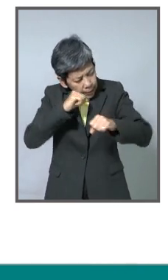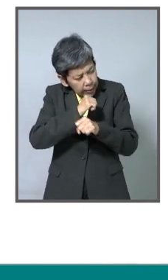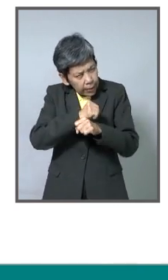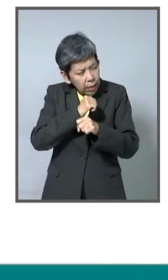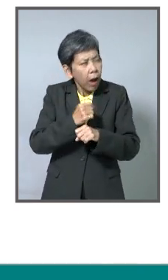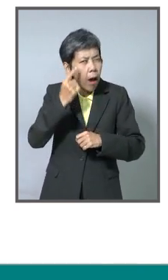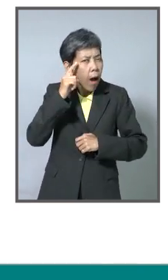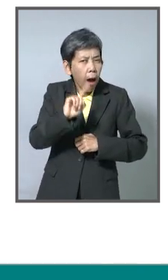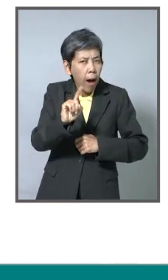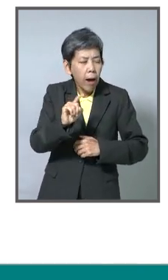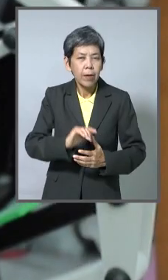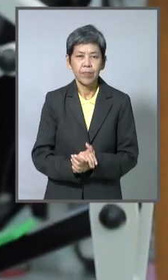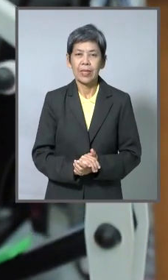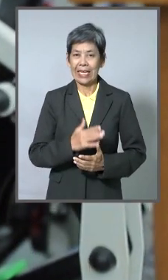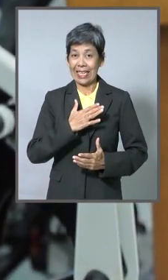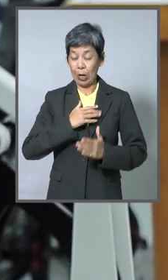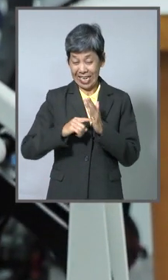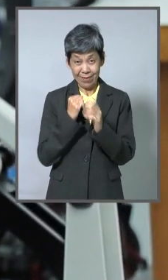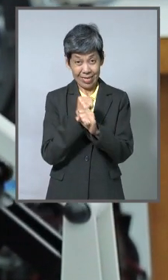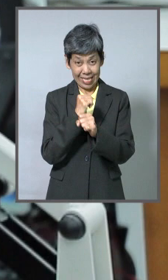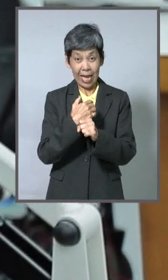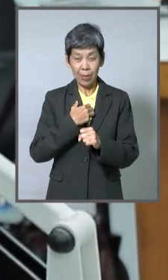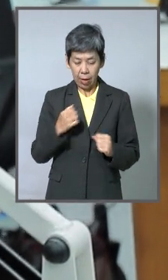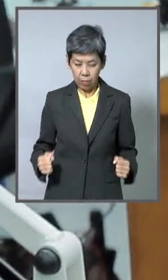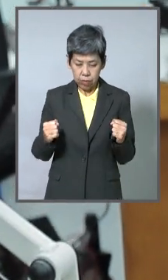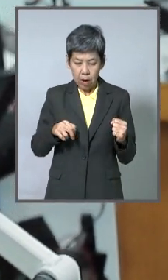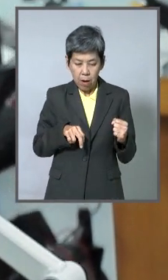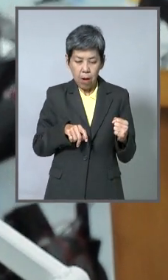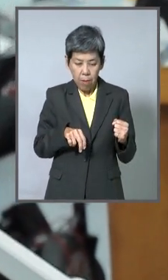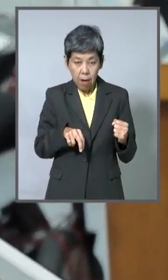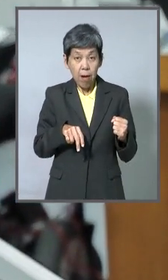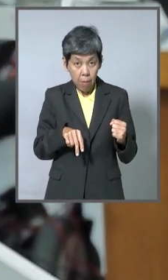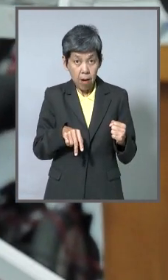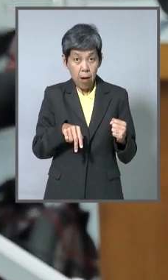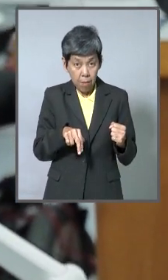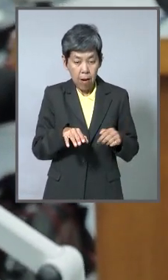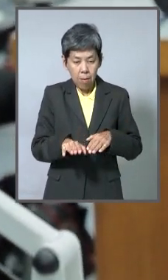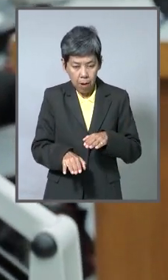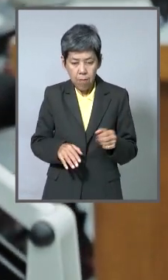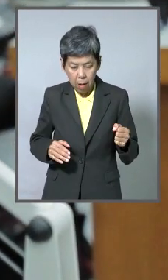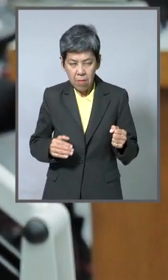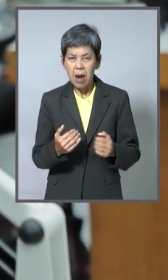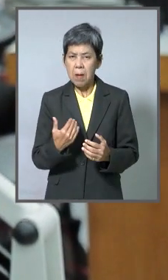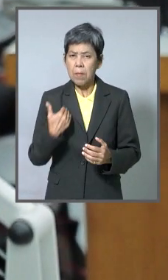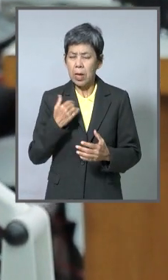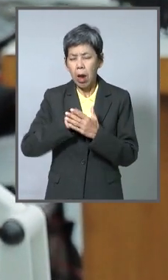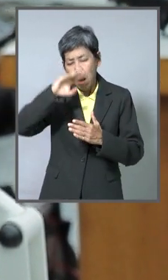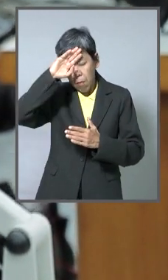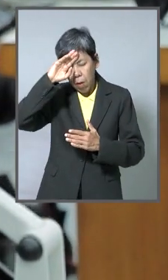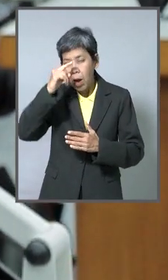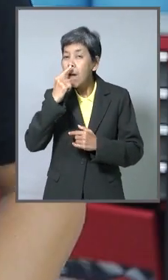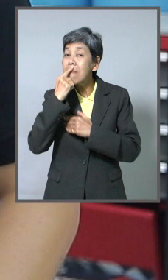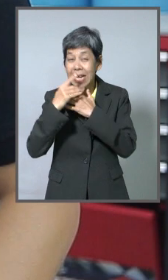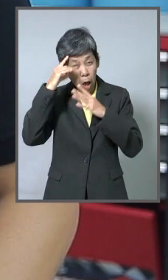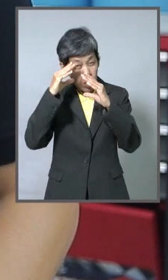ทำเครื่อง Space Walker นี้มาจากอะไรล่ะคะ ครับเริ่มแนวคิดของ Space Walker นะครับหรือว่าอุปกรณ์ฝึกเดินที่มีระบบพยุงน้ำหนักบางส่วน